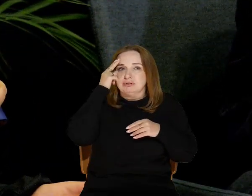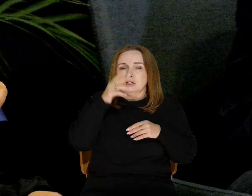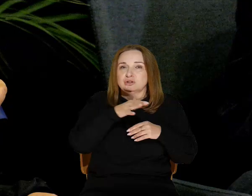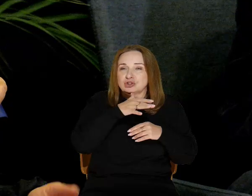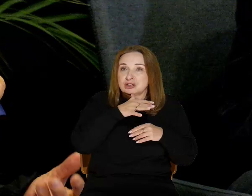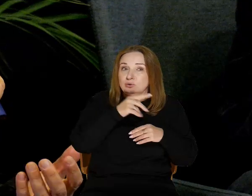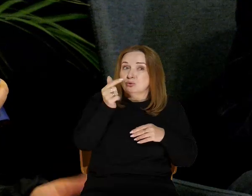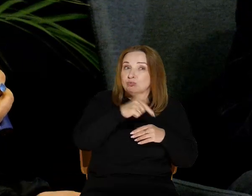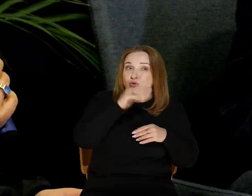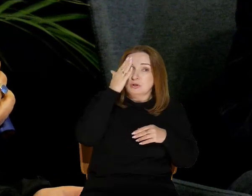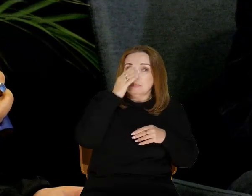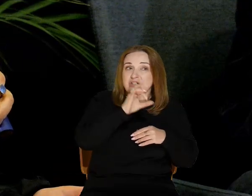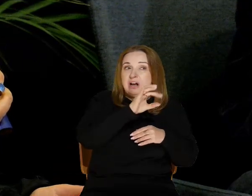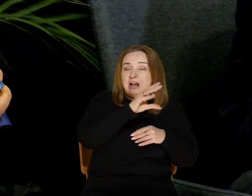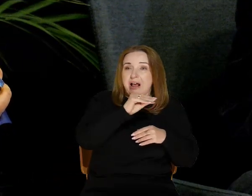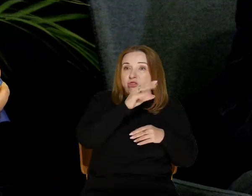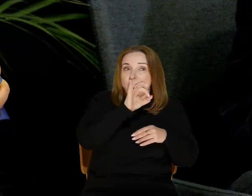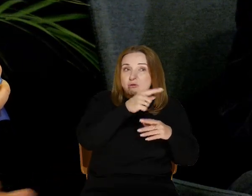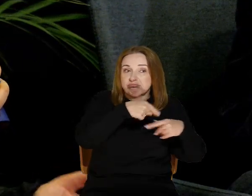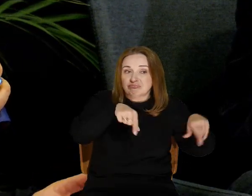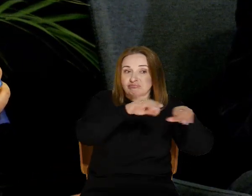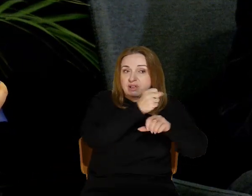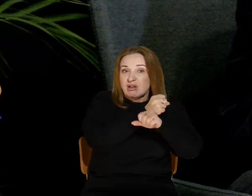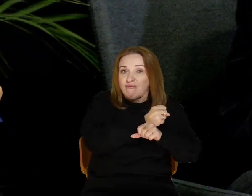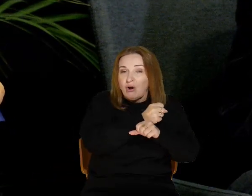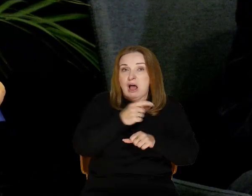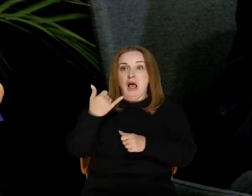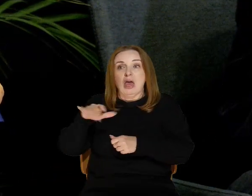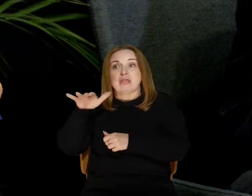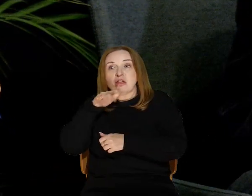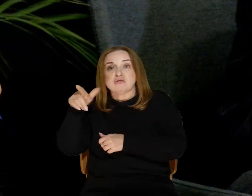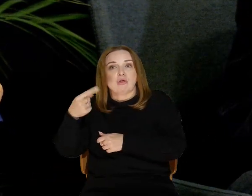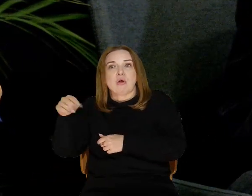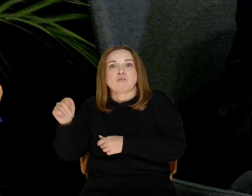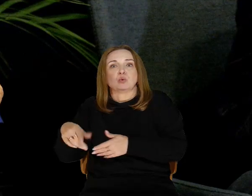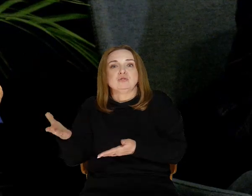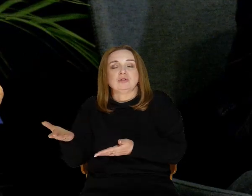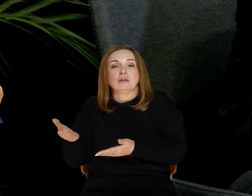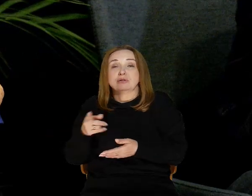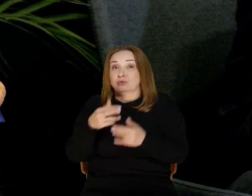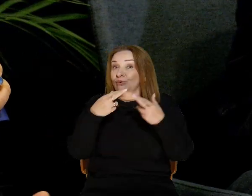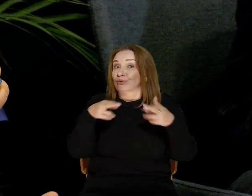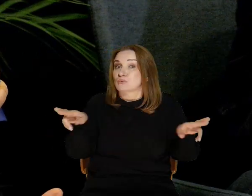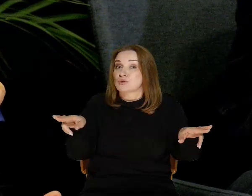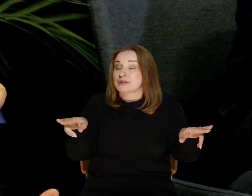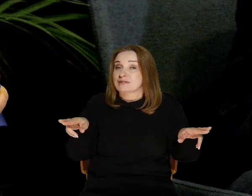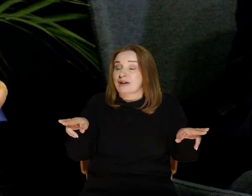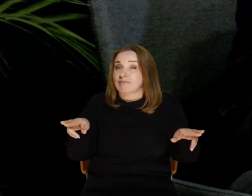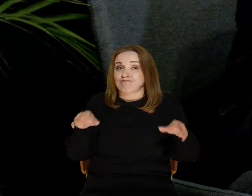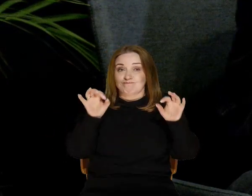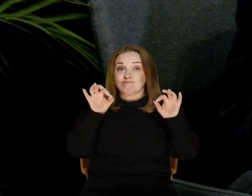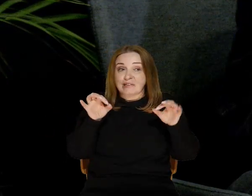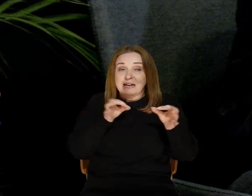getcie, a drugi nie musiał. I to jest absolutnie różnica, która nie pozwala jakby